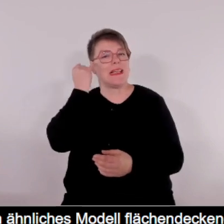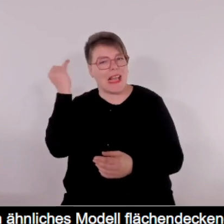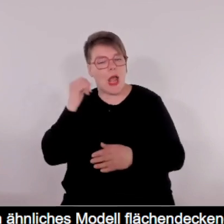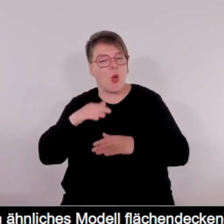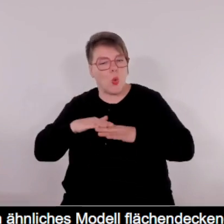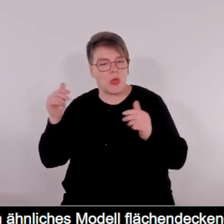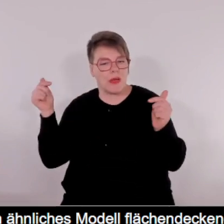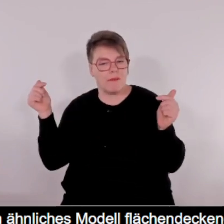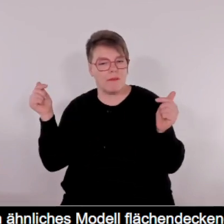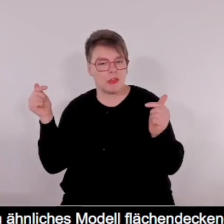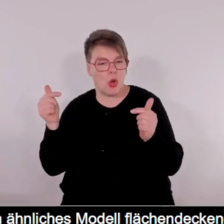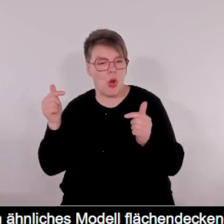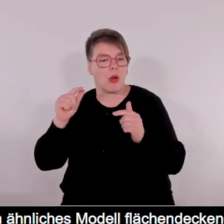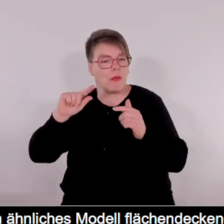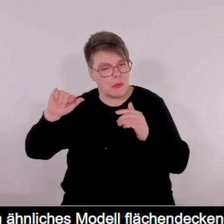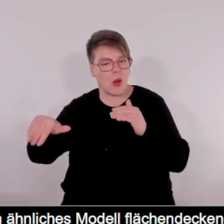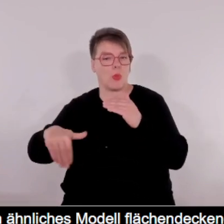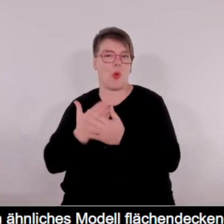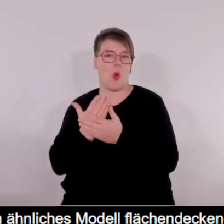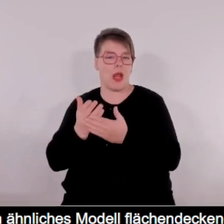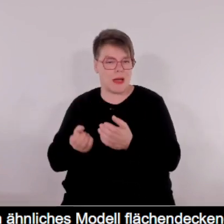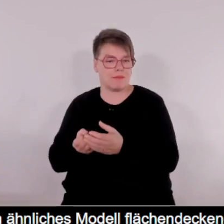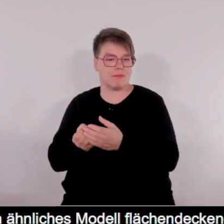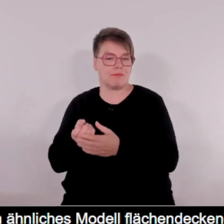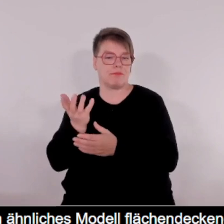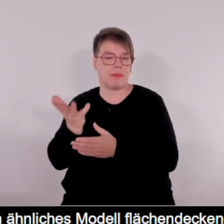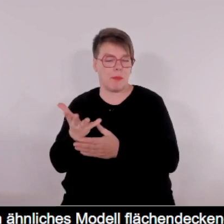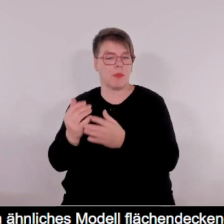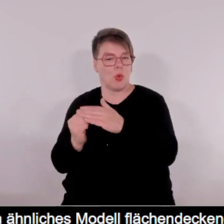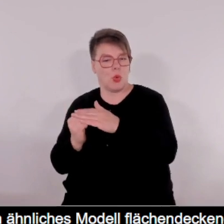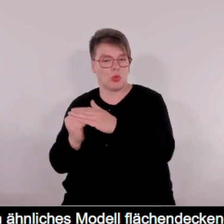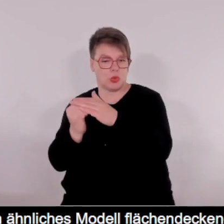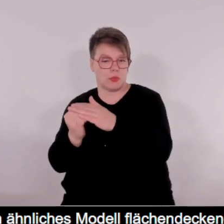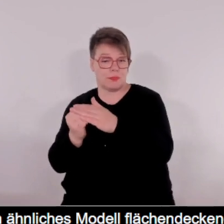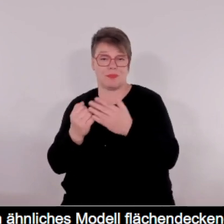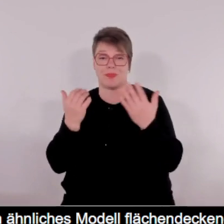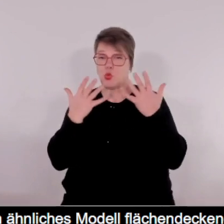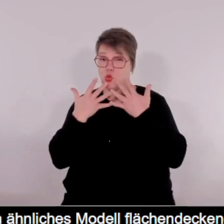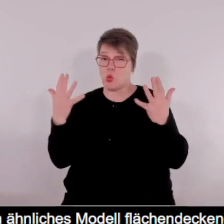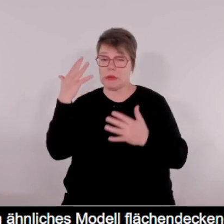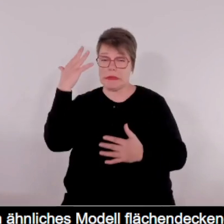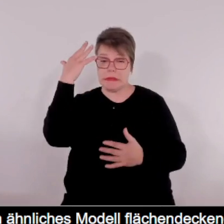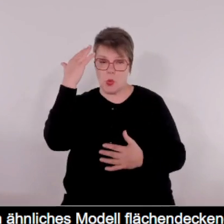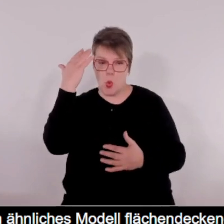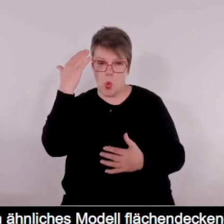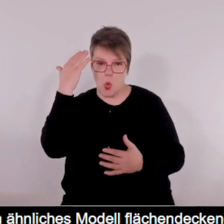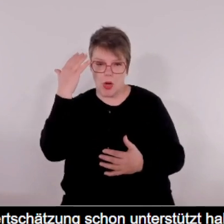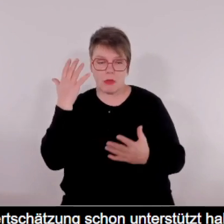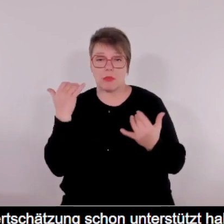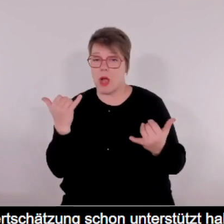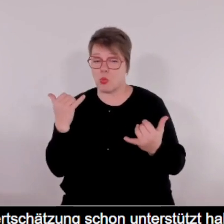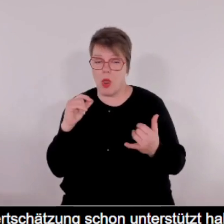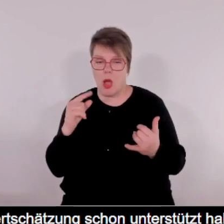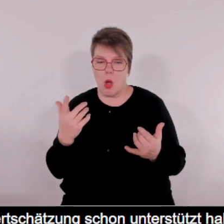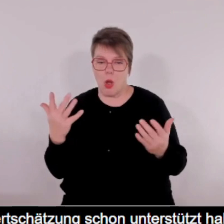die 19 Prozent Mehrwertsteuer, die durch die Bundesregierung tatsächlich wieder auf den Plan gerufen werden, jedes zehnte Wirtshaus auf dem